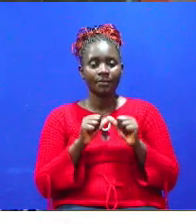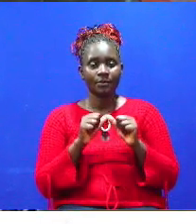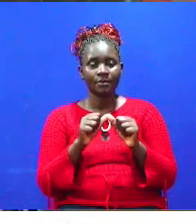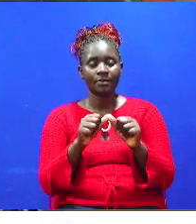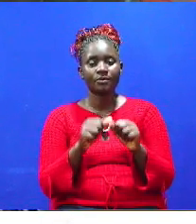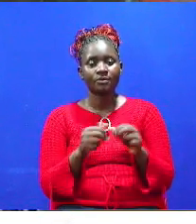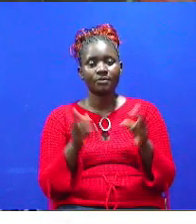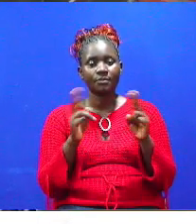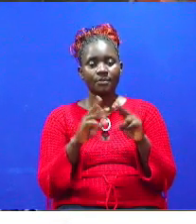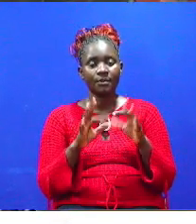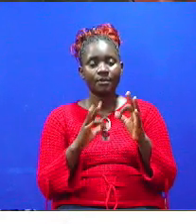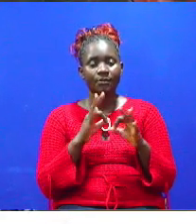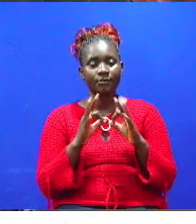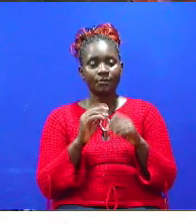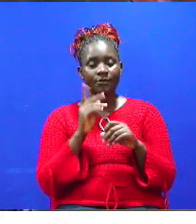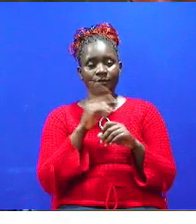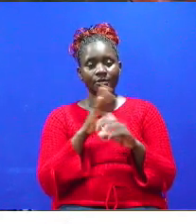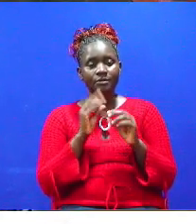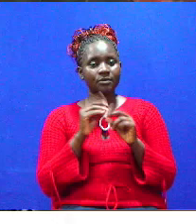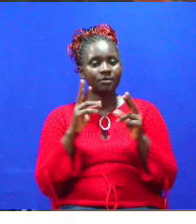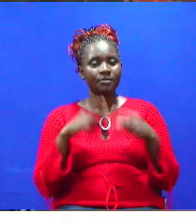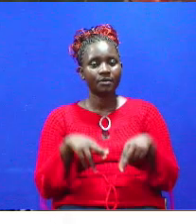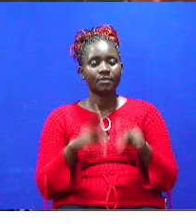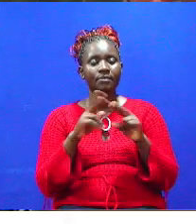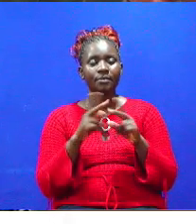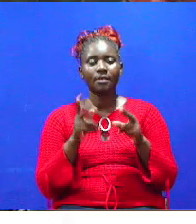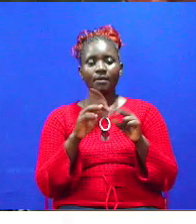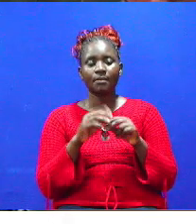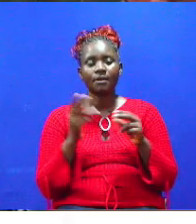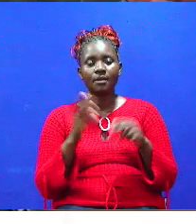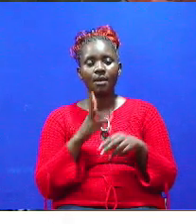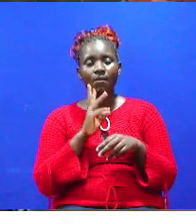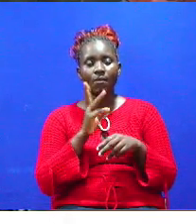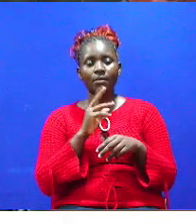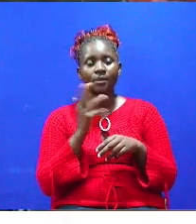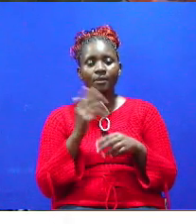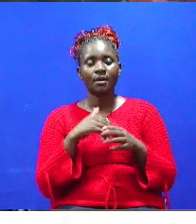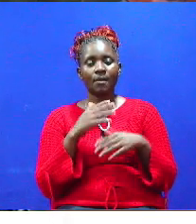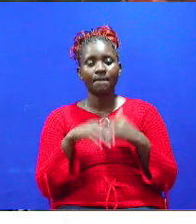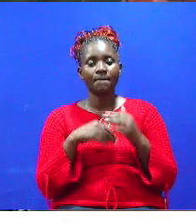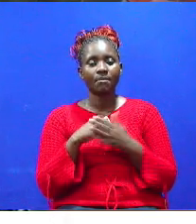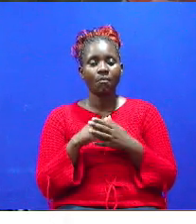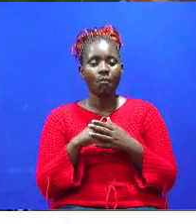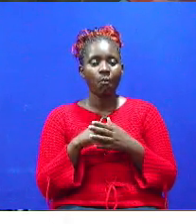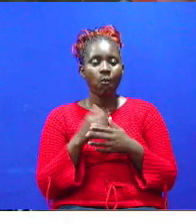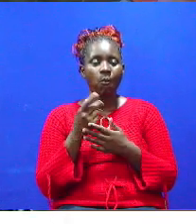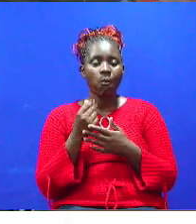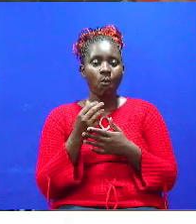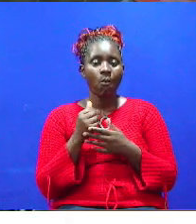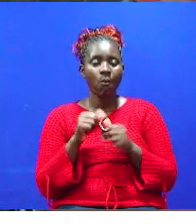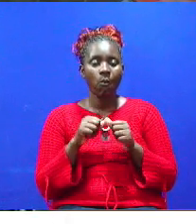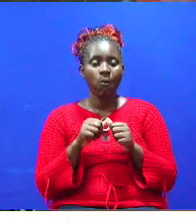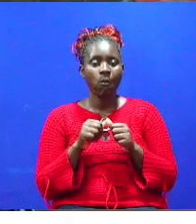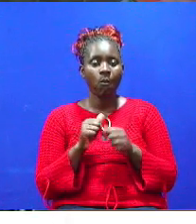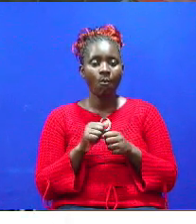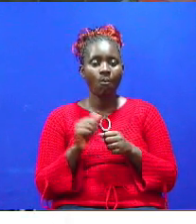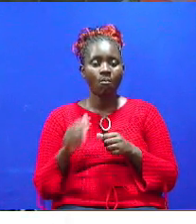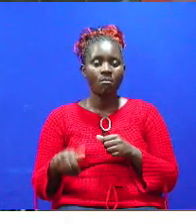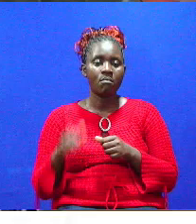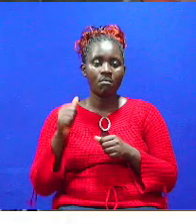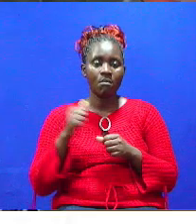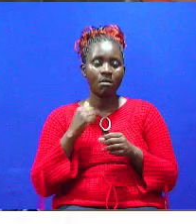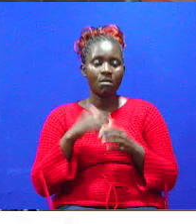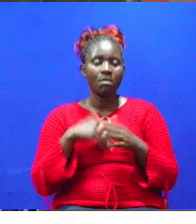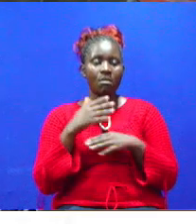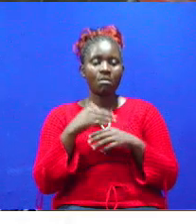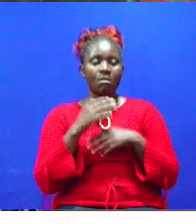na nyinchira era lakini chi pare chi genda tokoreka na mache ibinte bions na bigeta kibese ko mbigenda tokoreka no bono ne budget tokoros for next year